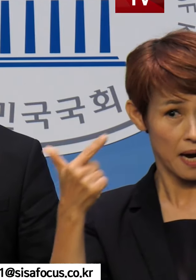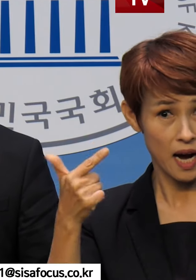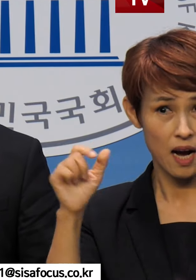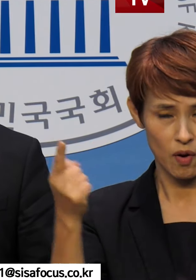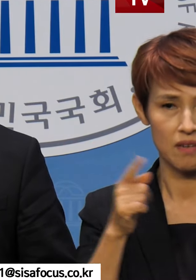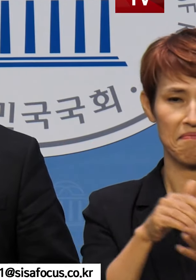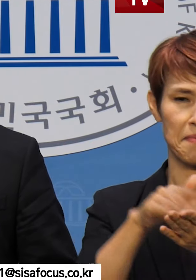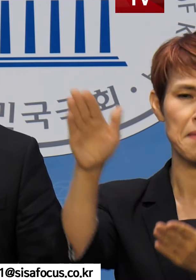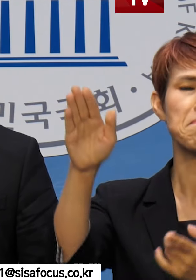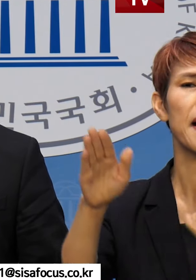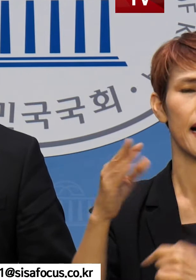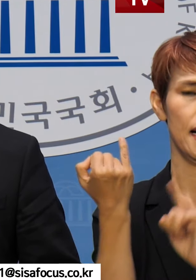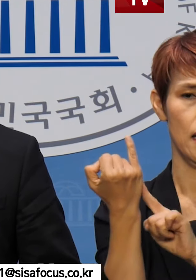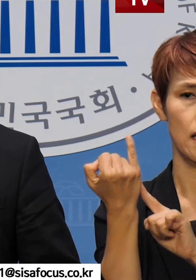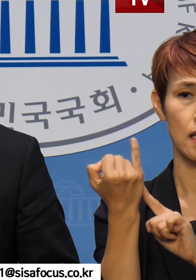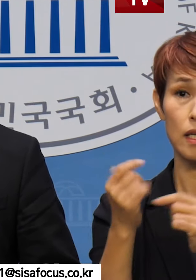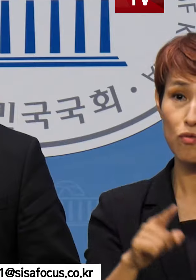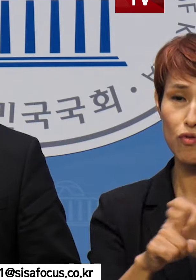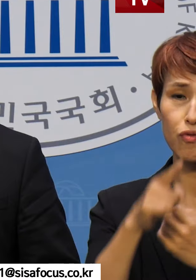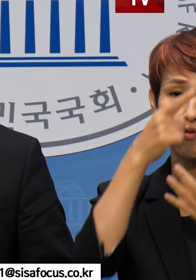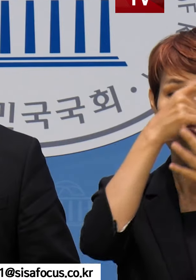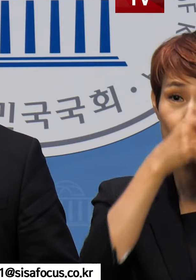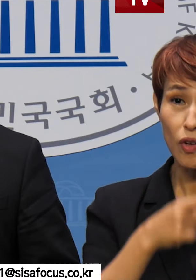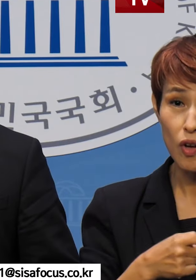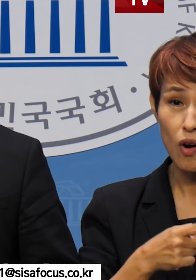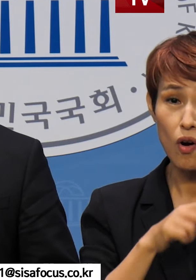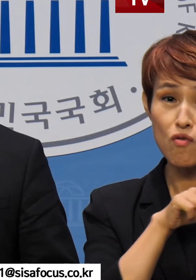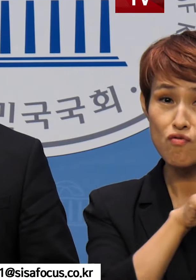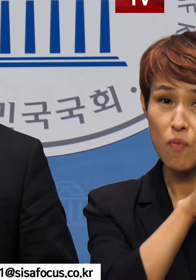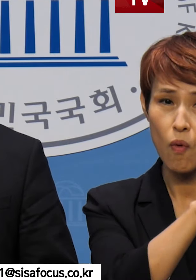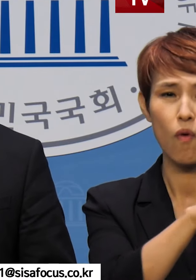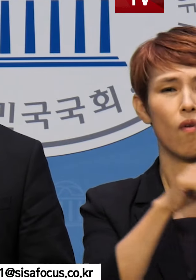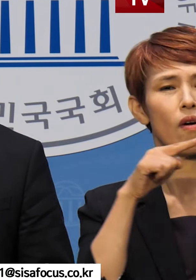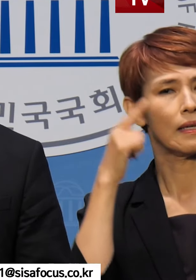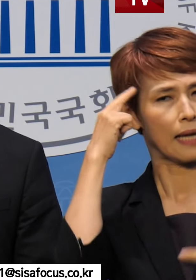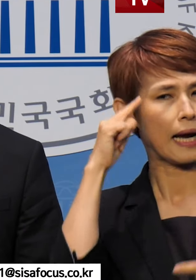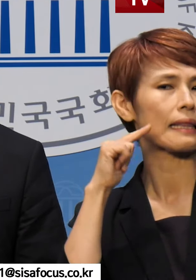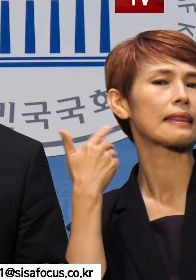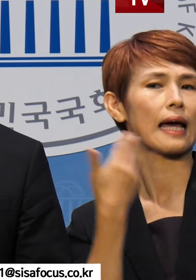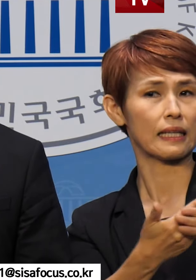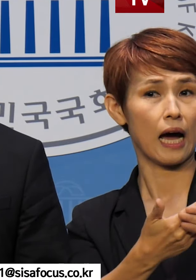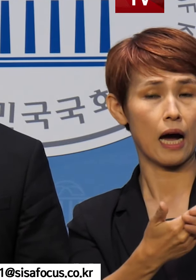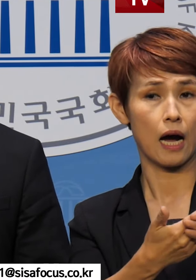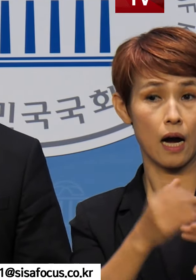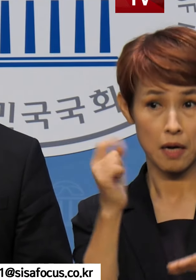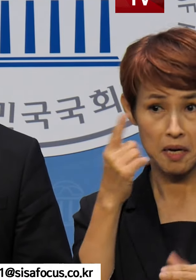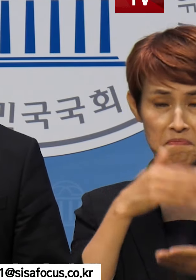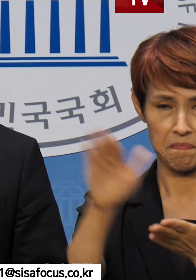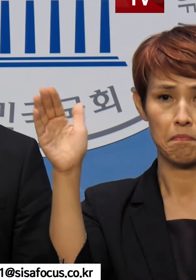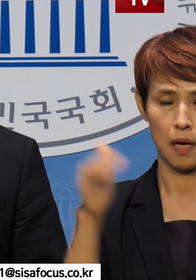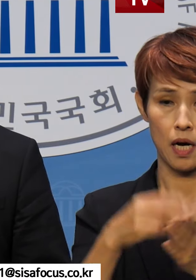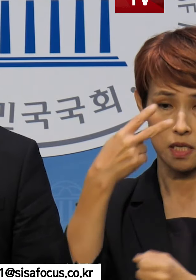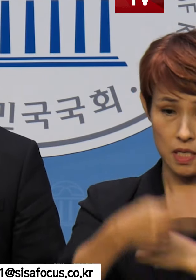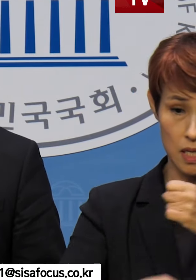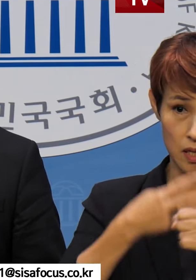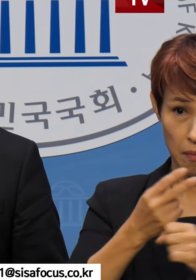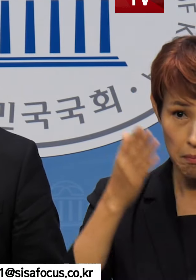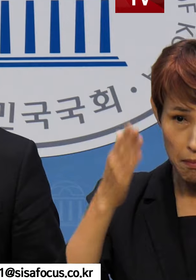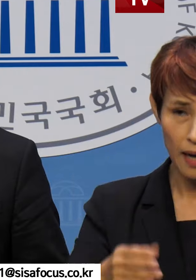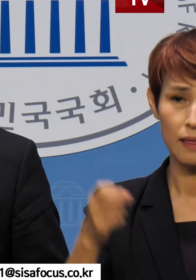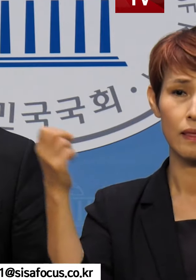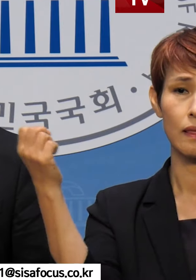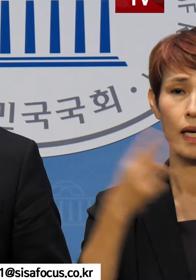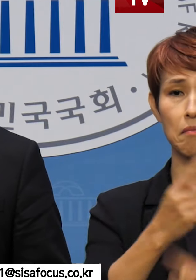당했습니다. 그때 이유가 윤석열 후보와 생각이 다르다는 것이었지만 2년 만에 둘이 결국은